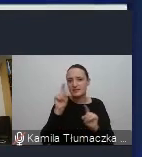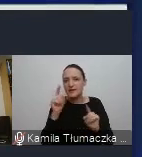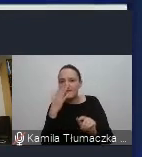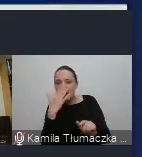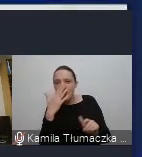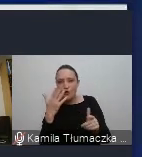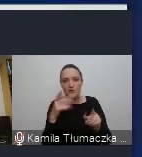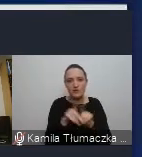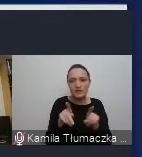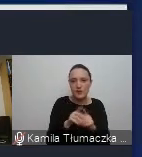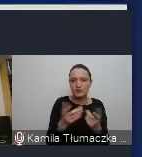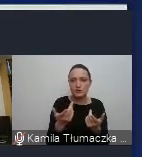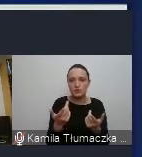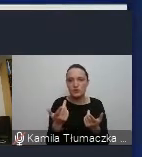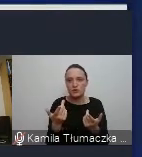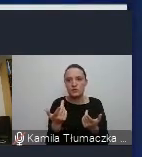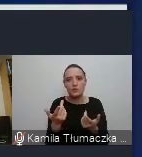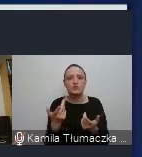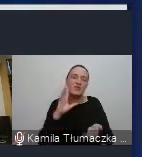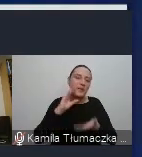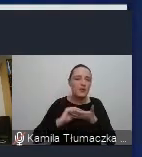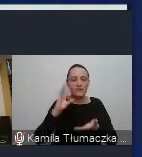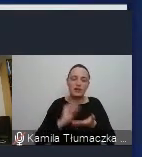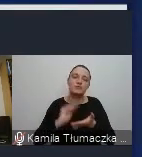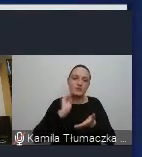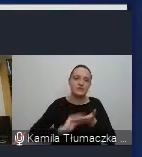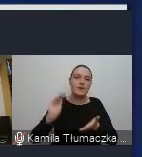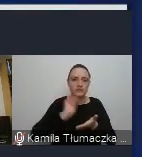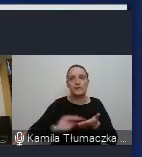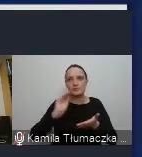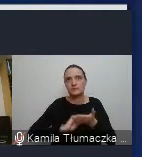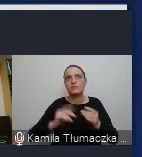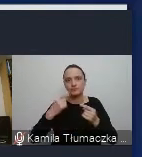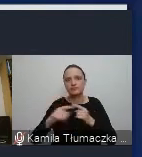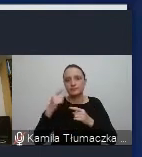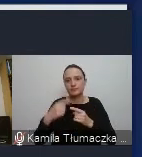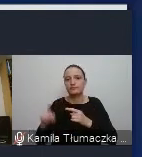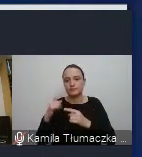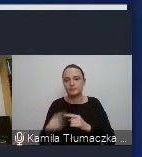wyglądem, ale również, no żeby nie trzeba było cały czas tego samego powtarzać.